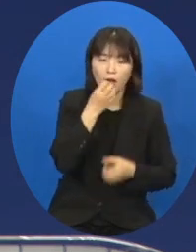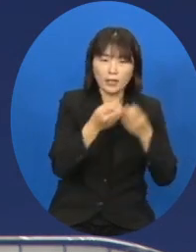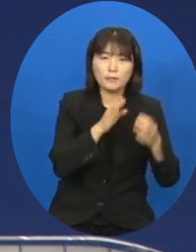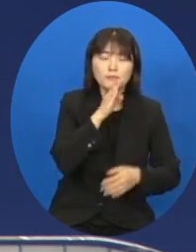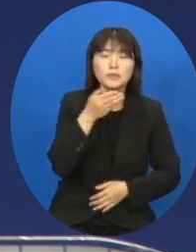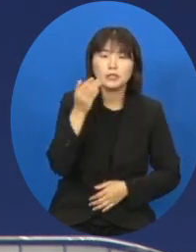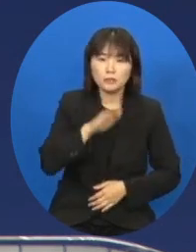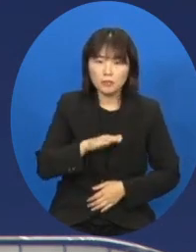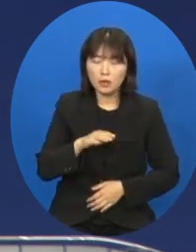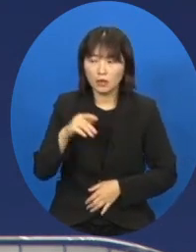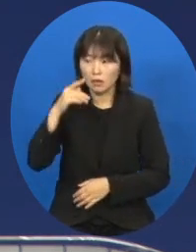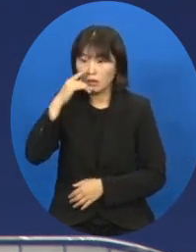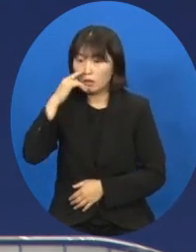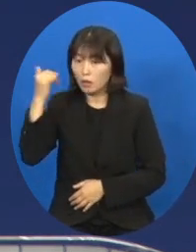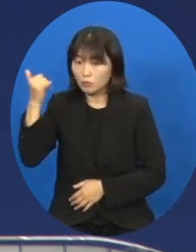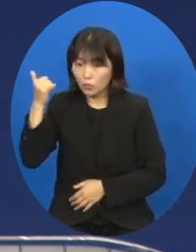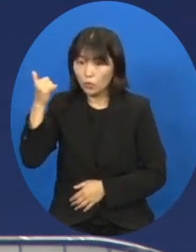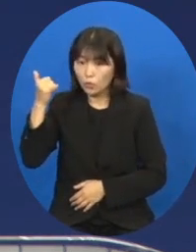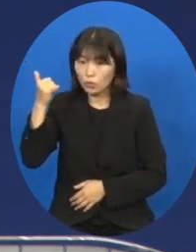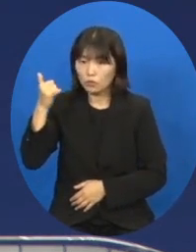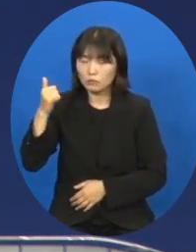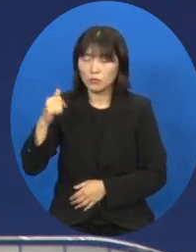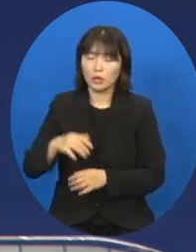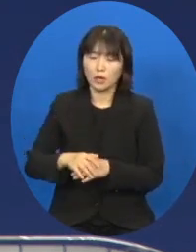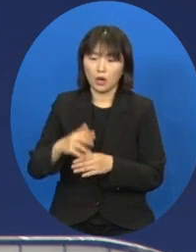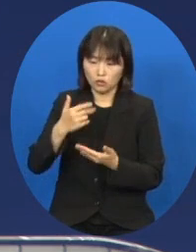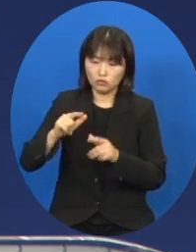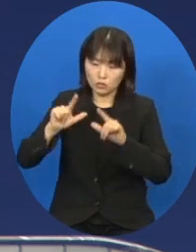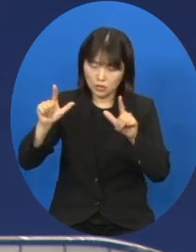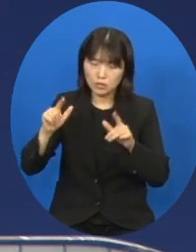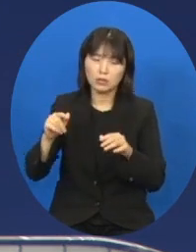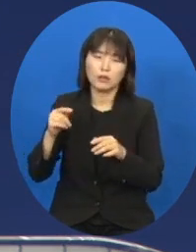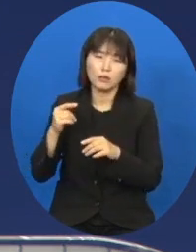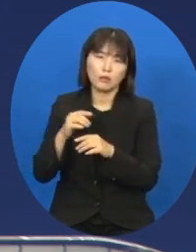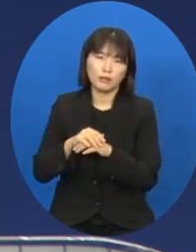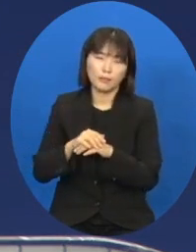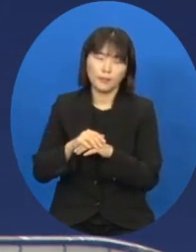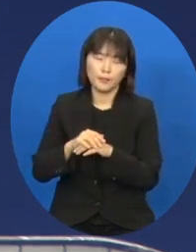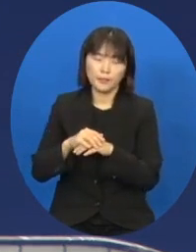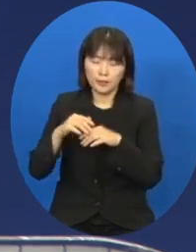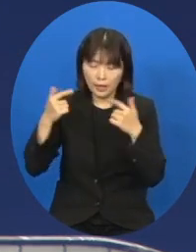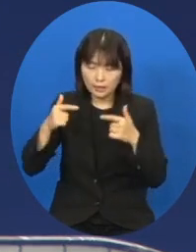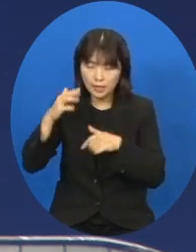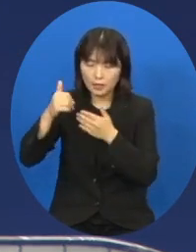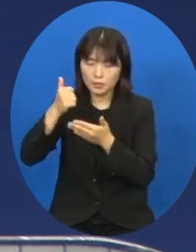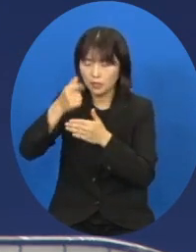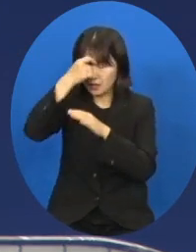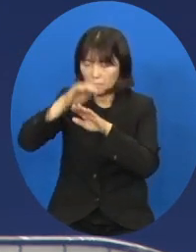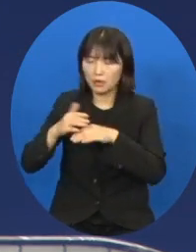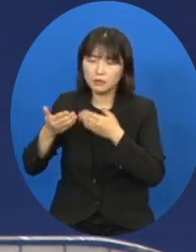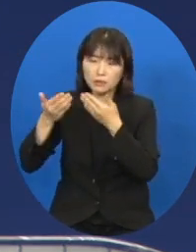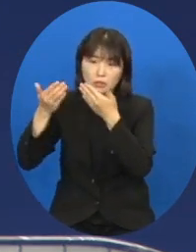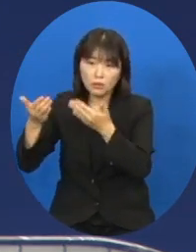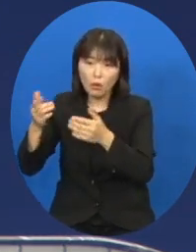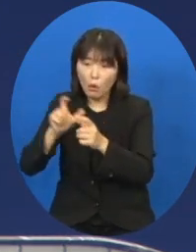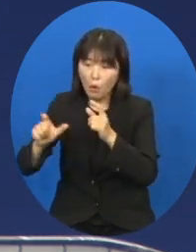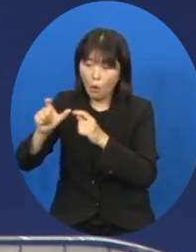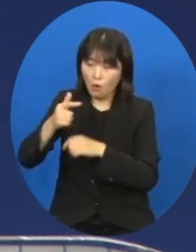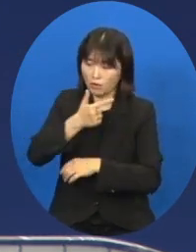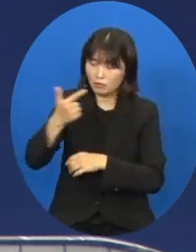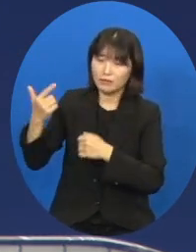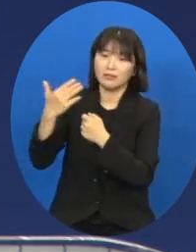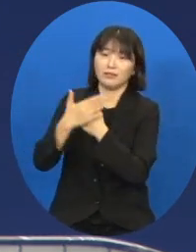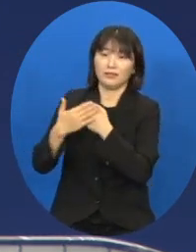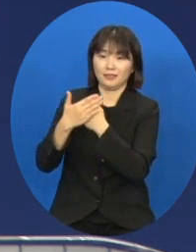부모님이 이제는 늘 일상처럼 주일이면 하나님 앞에 예배드리게 된 거, 이건 더큰